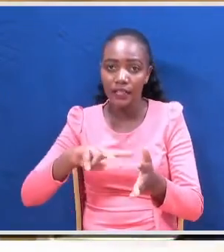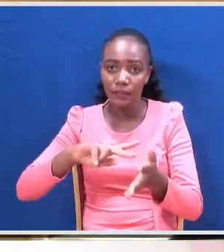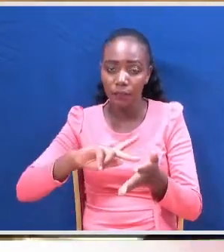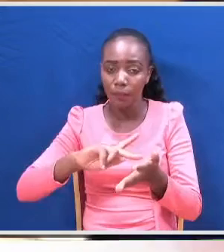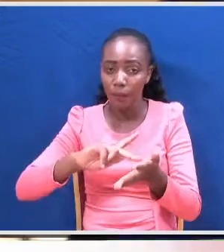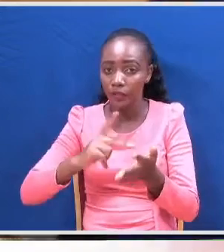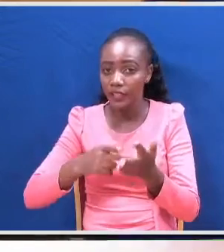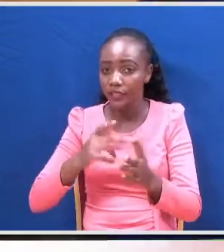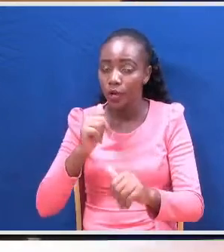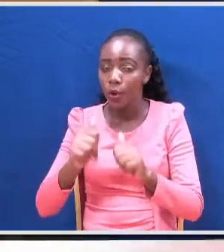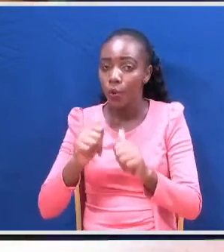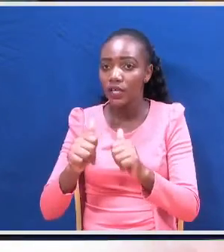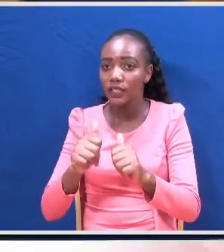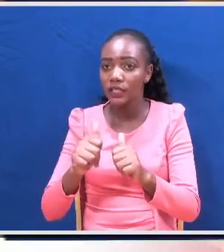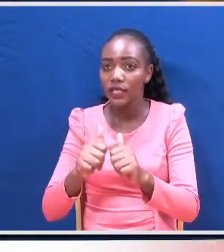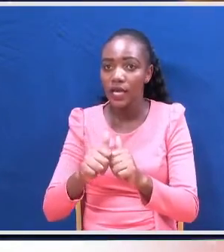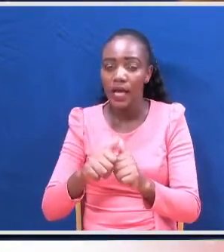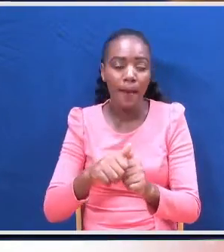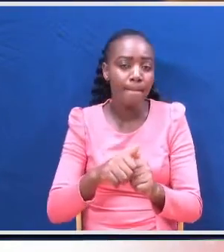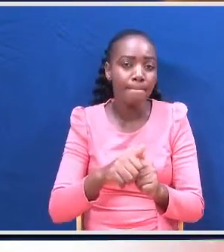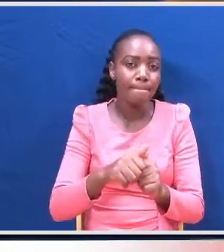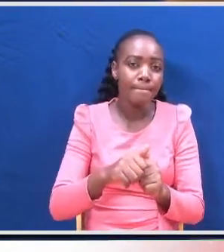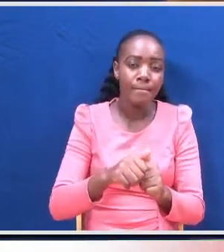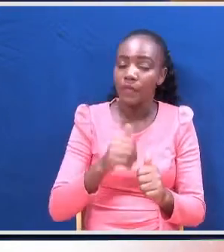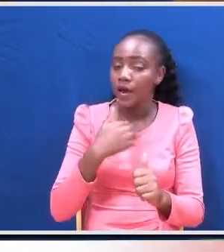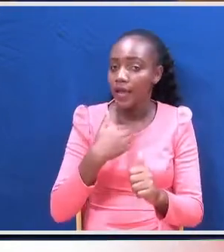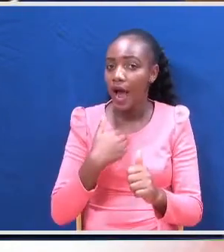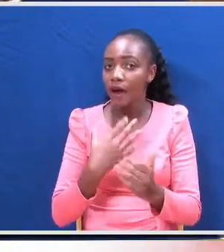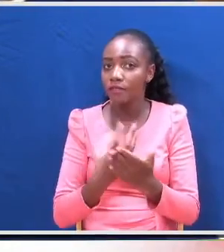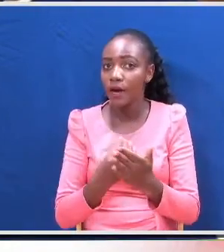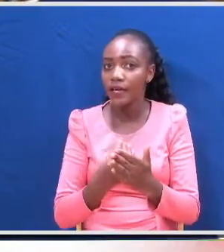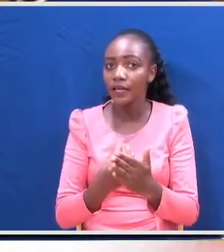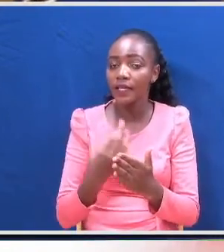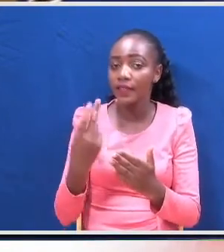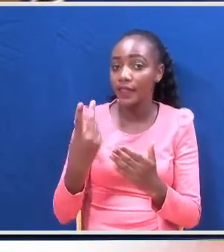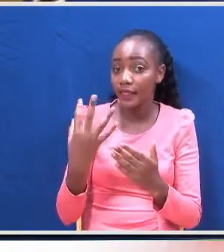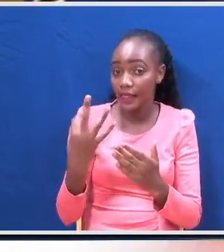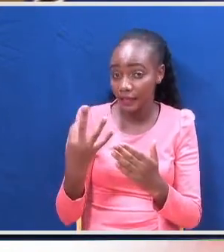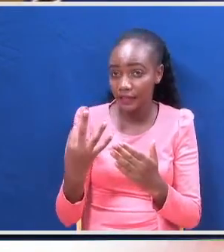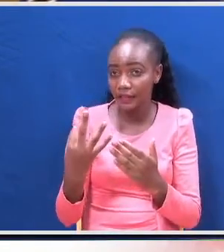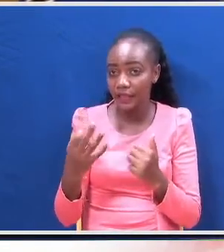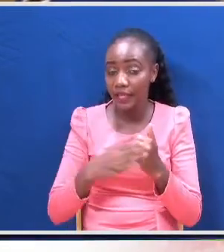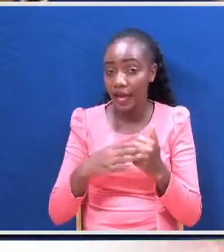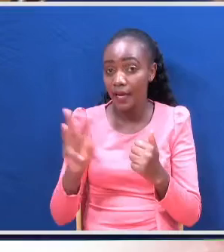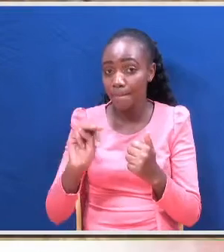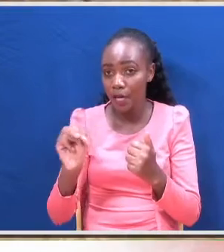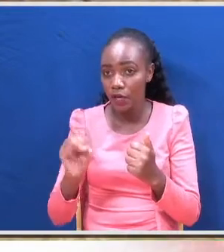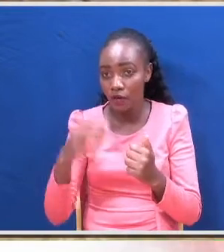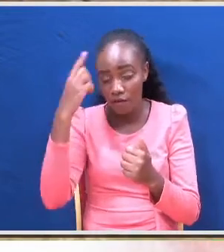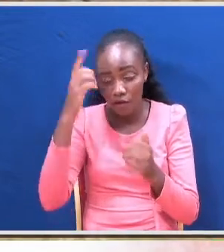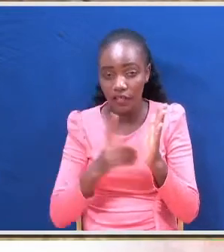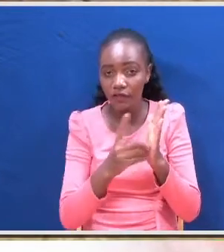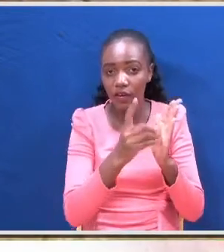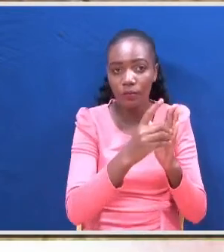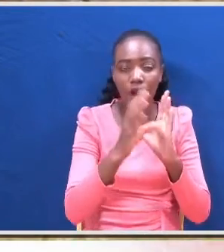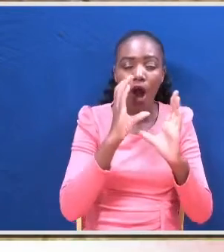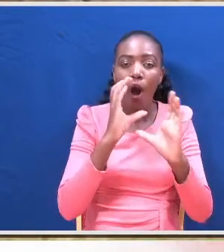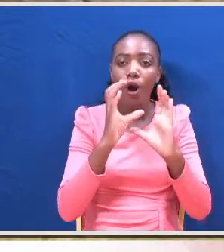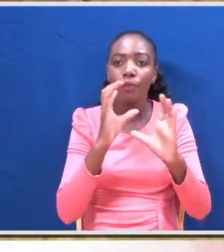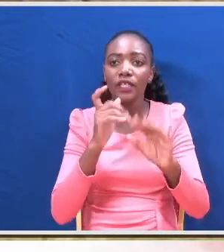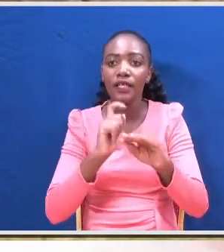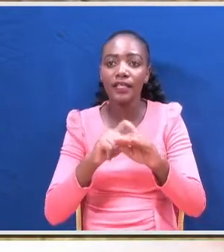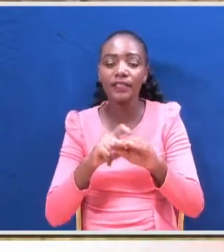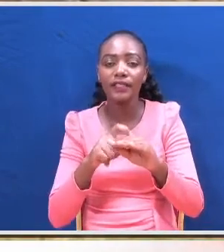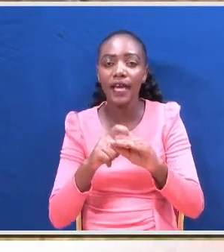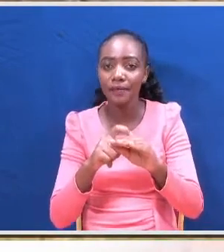James Mukwe, akitenga shilingi milioni 39 kufanya maendeleo. Akizungumza alipowasilisha hundi za